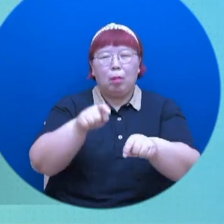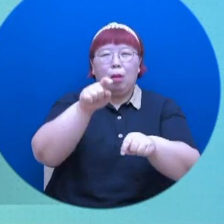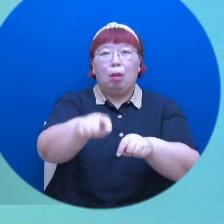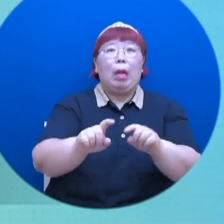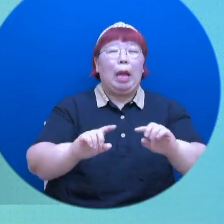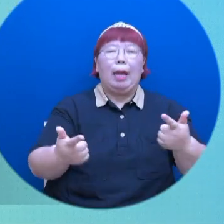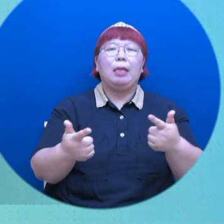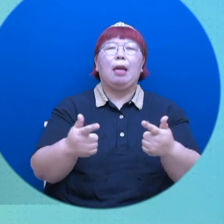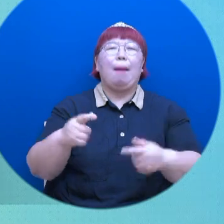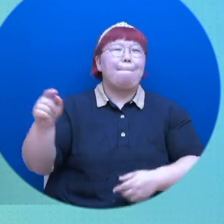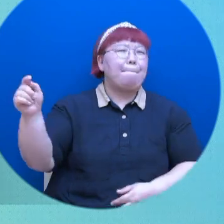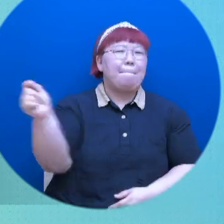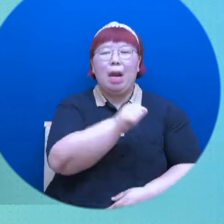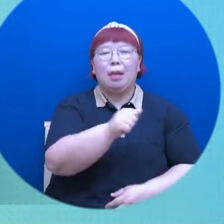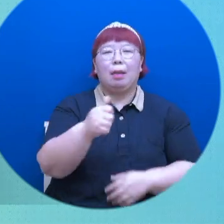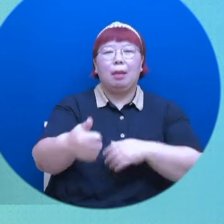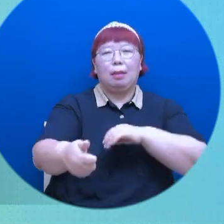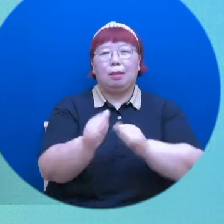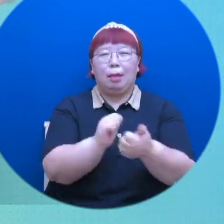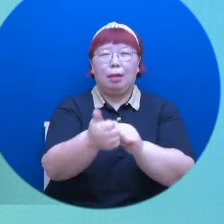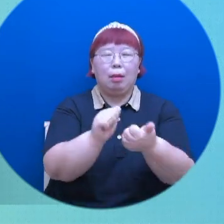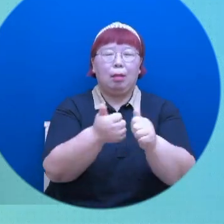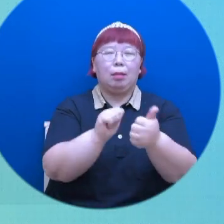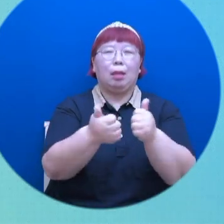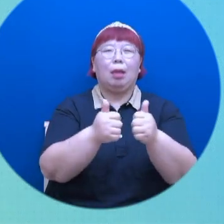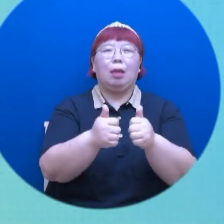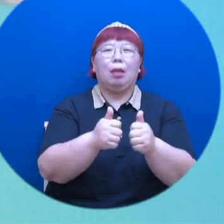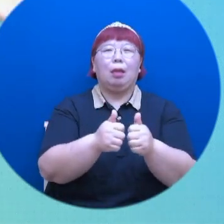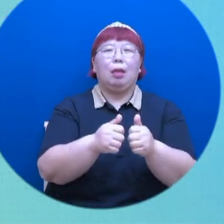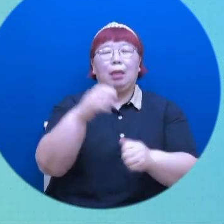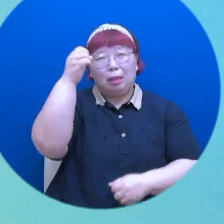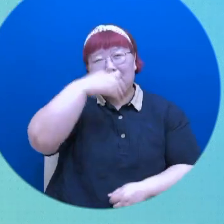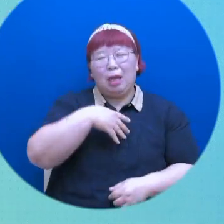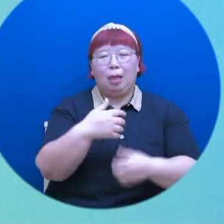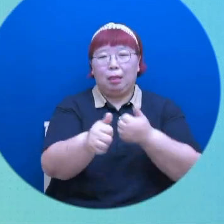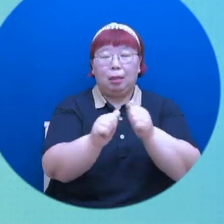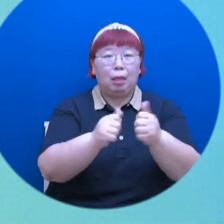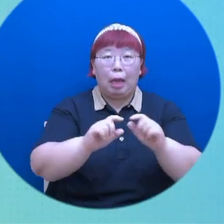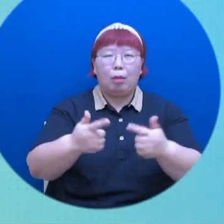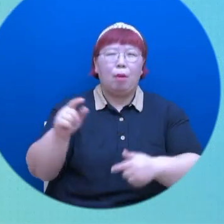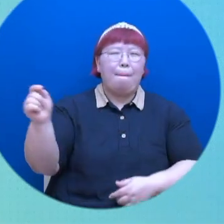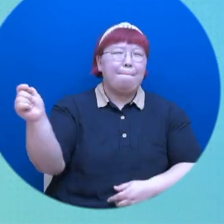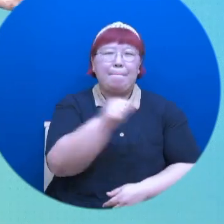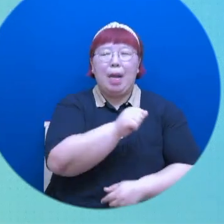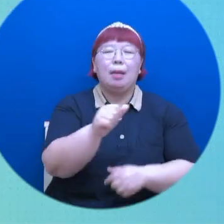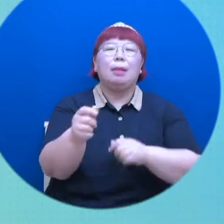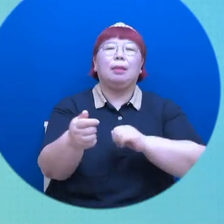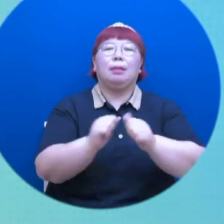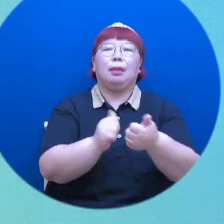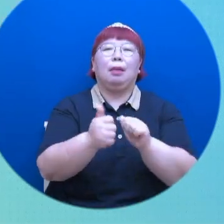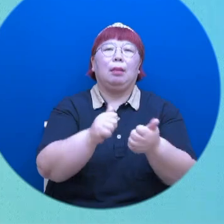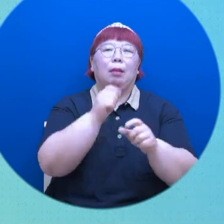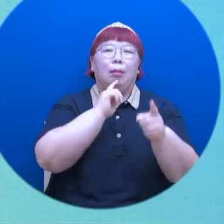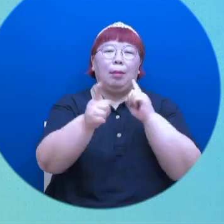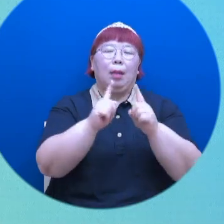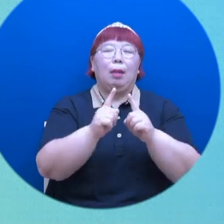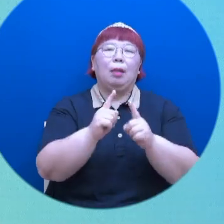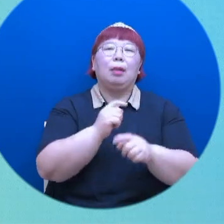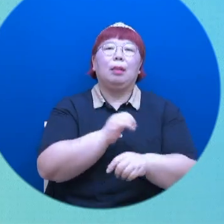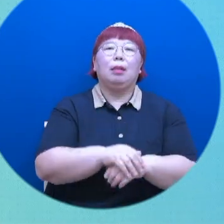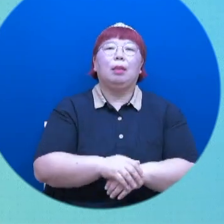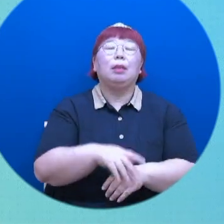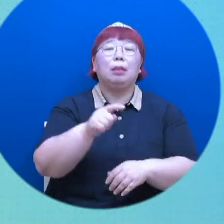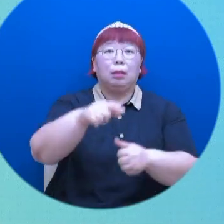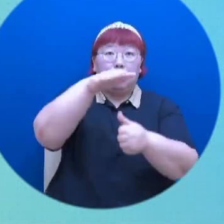말하죠? 달렸다라고 말합니다. 그냥 달렸다고 말하지 않아요. 빨리 달렸다라고 말합니다. 그